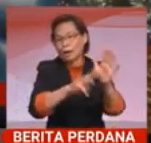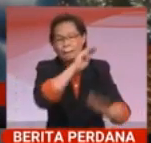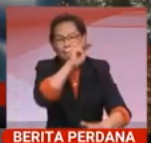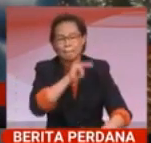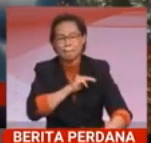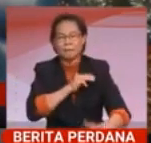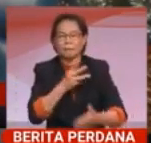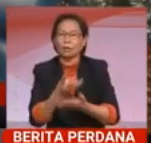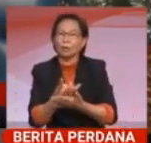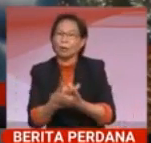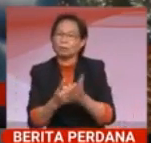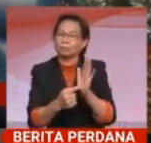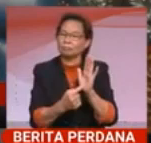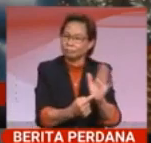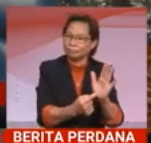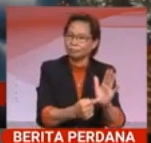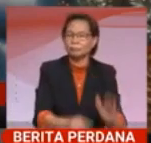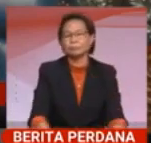Kewangan.